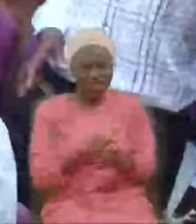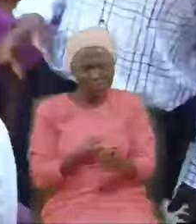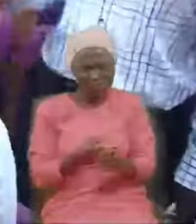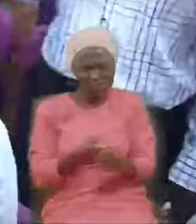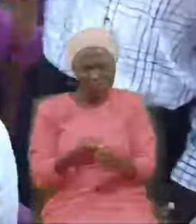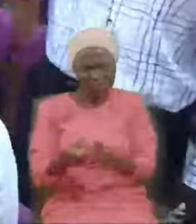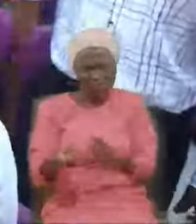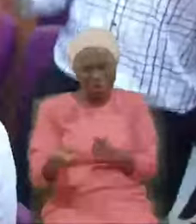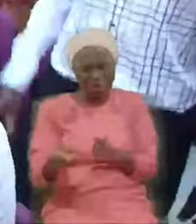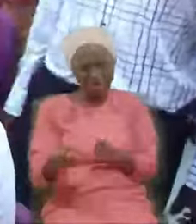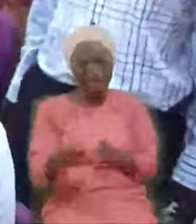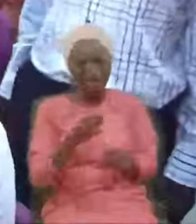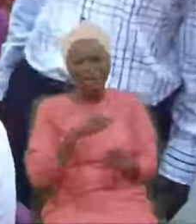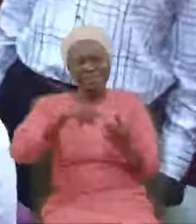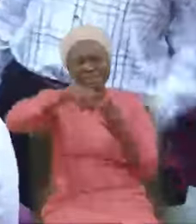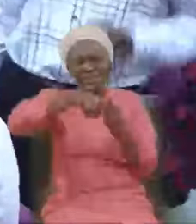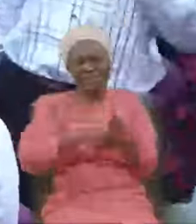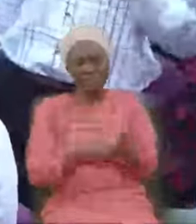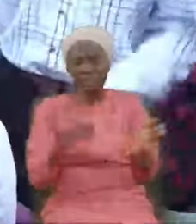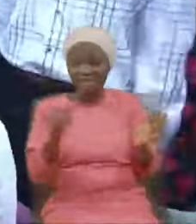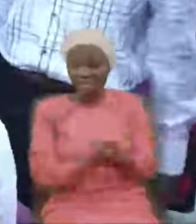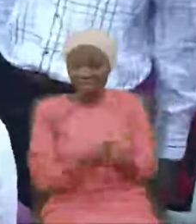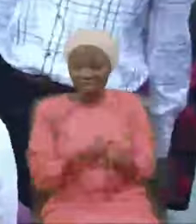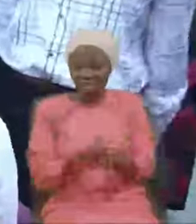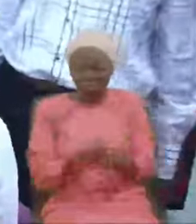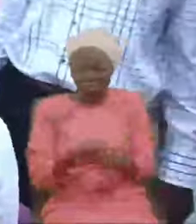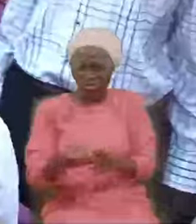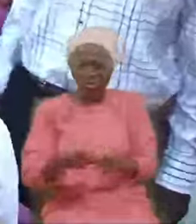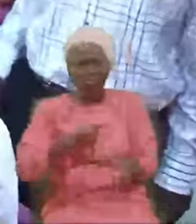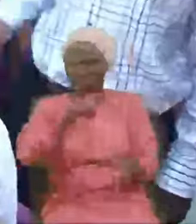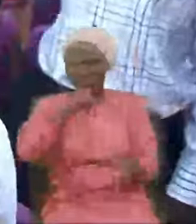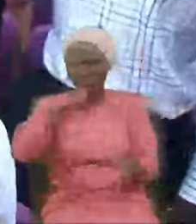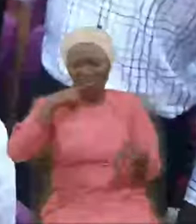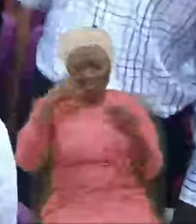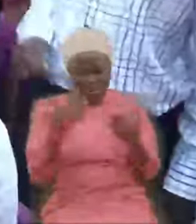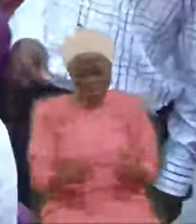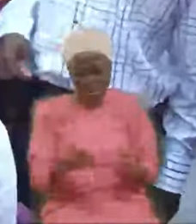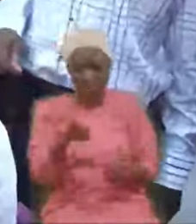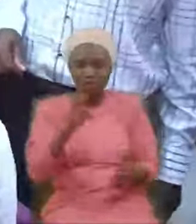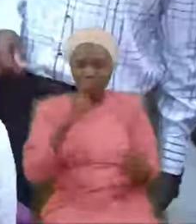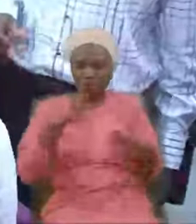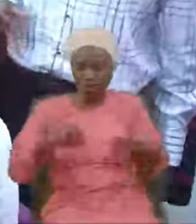un clou et la plaie ne guérit pas. C'est guéri, vous en êtes affranchi.